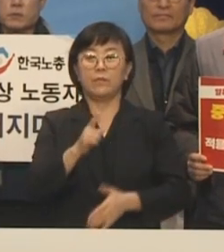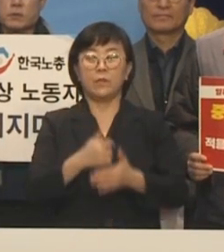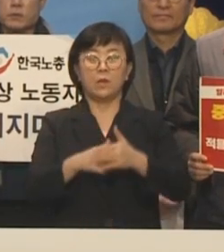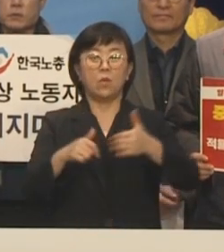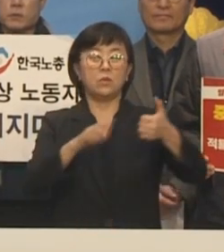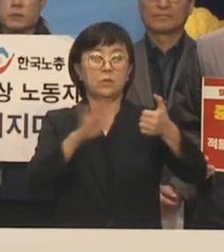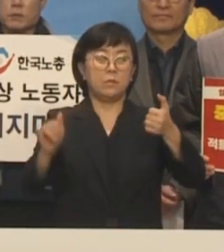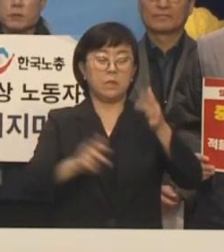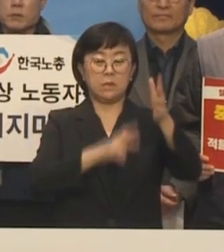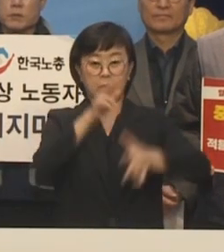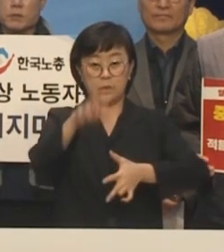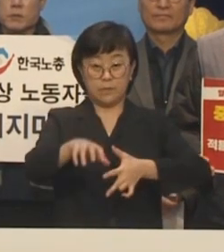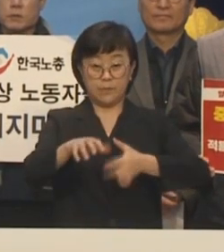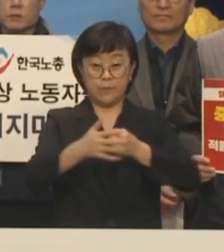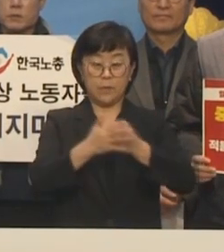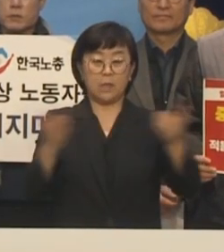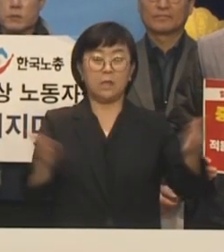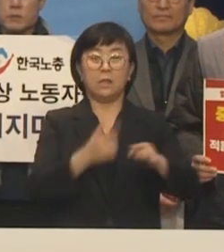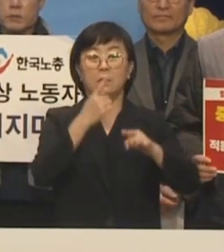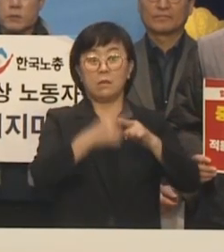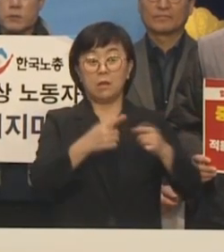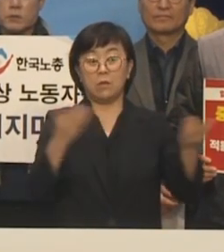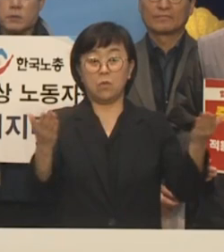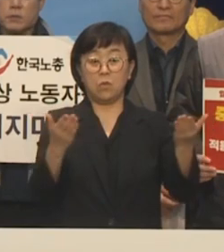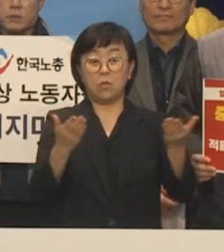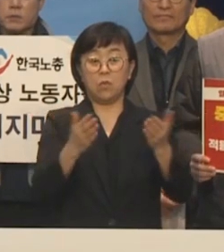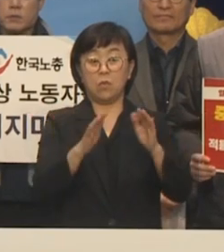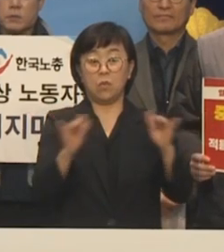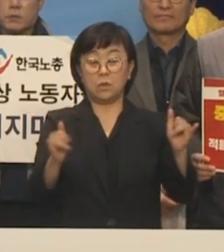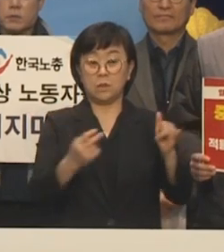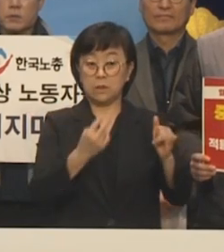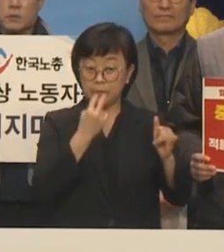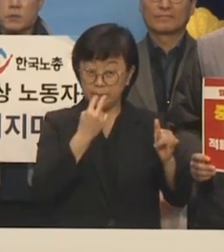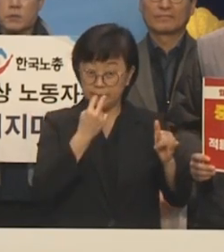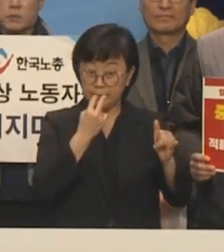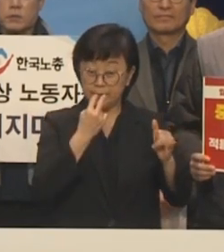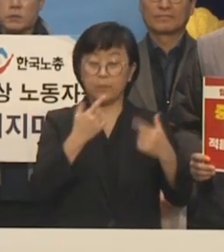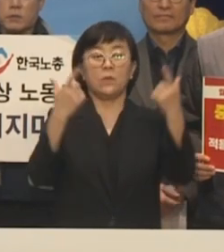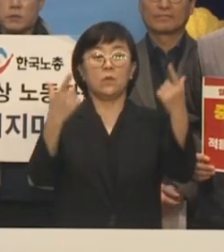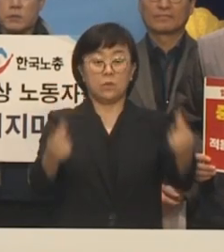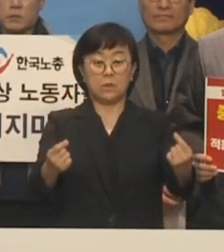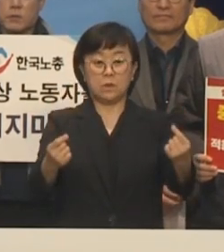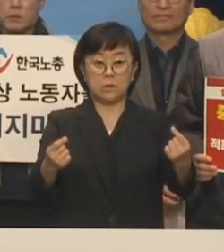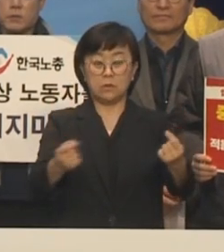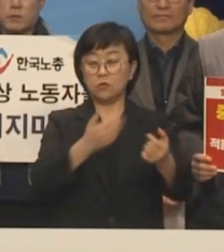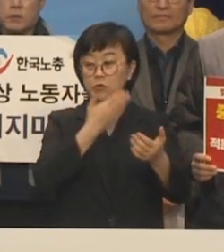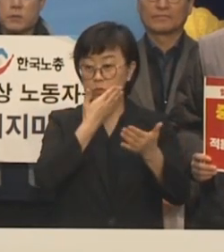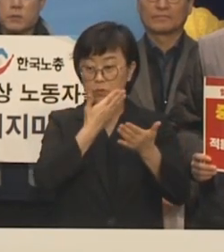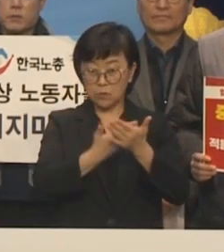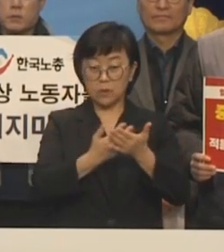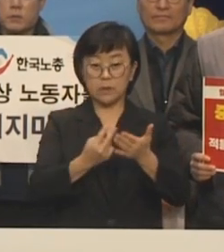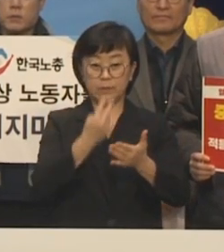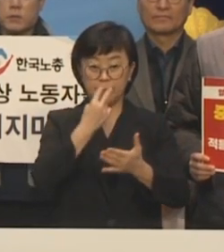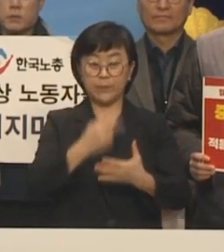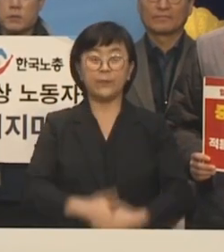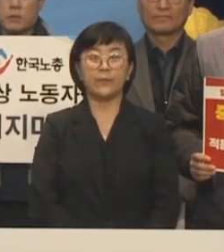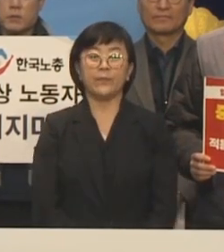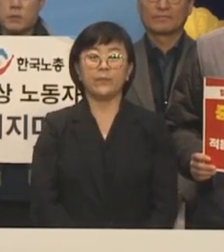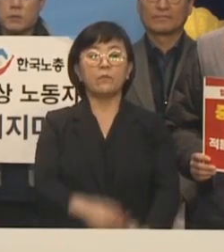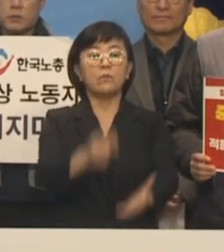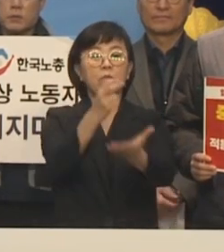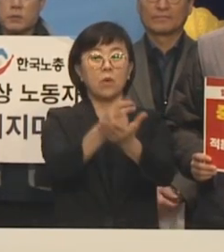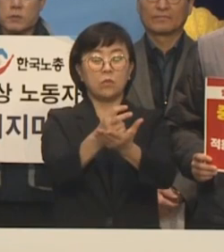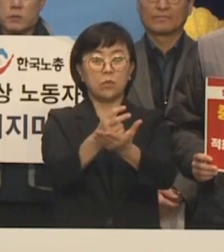50인 미만 사업장에서 일하는 노동자의 목숨도 똑같이 소중한 목숨입니다.